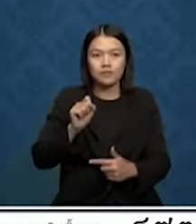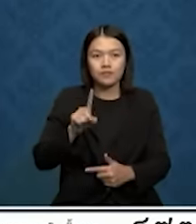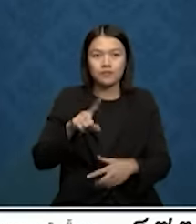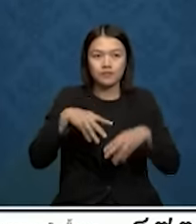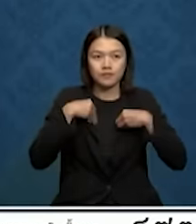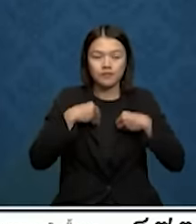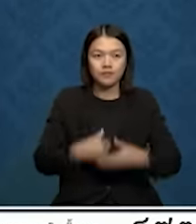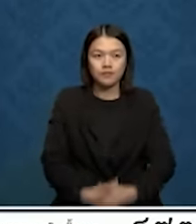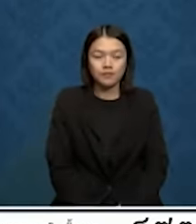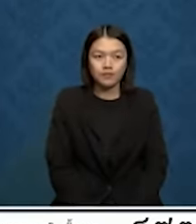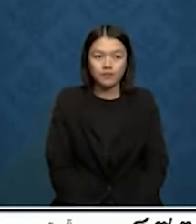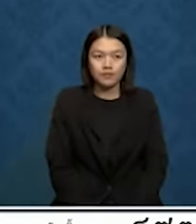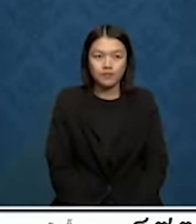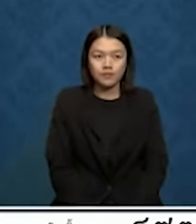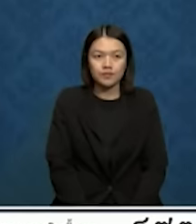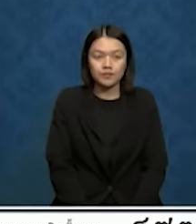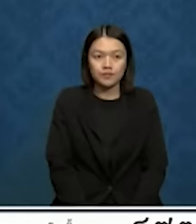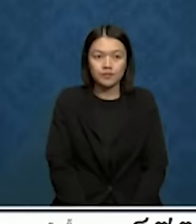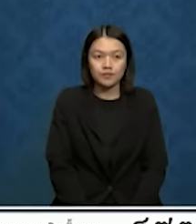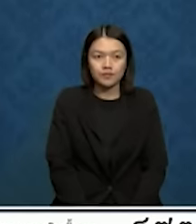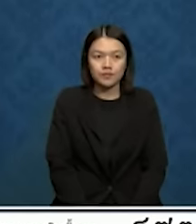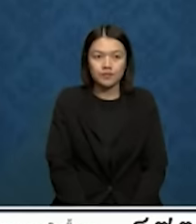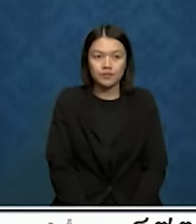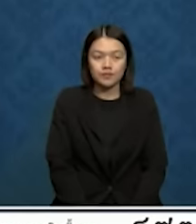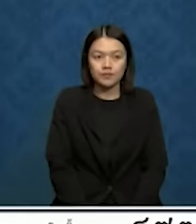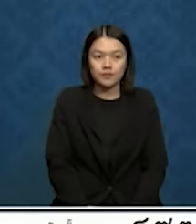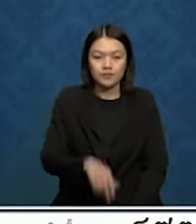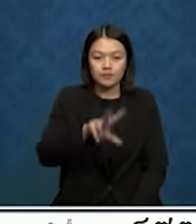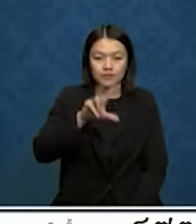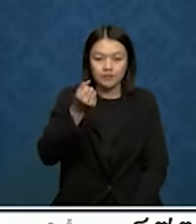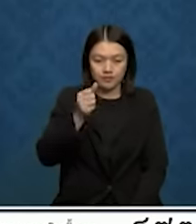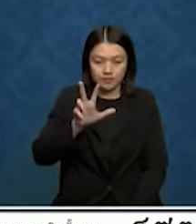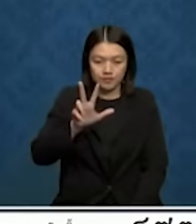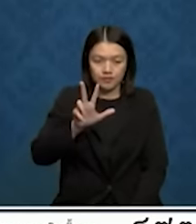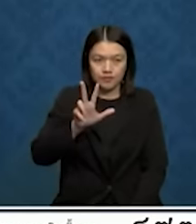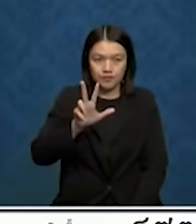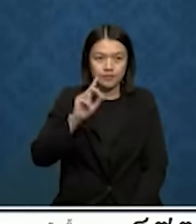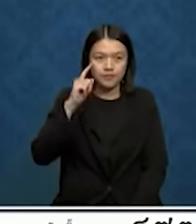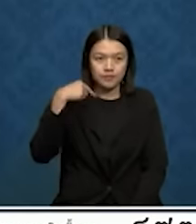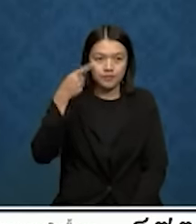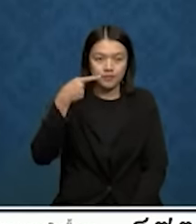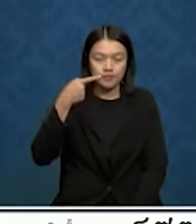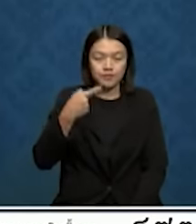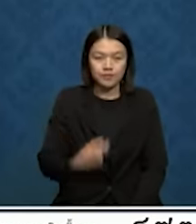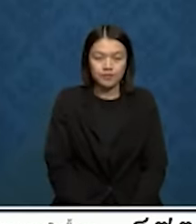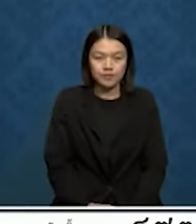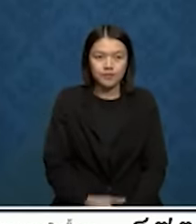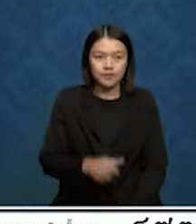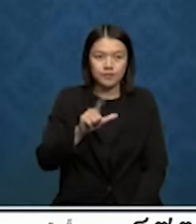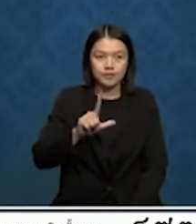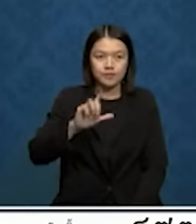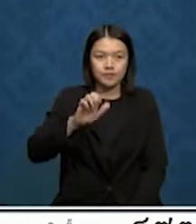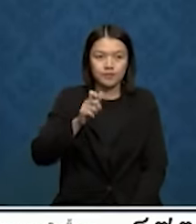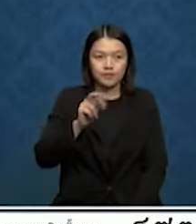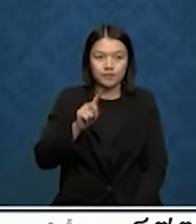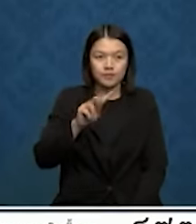อบครับ 313 นางสาวลินทิพรวลินวั